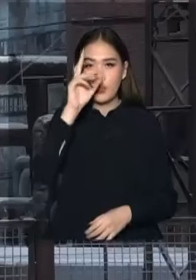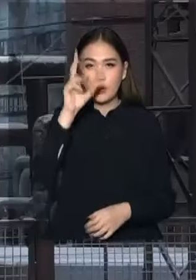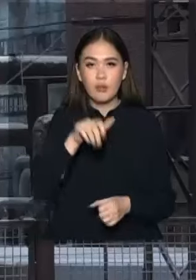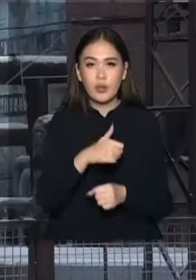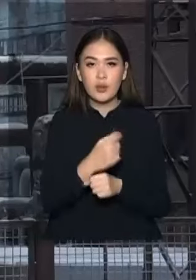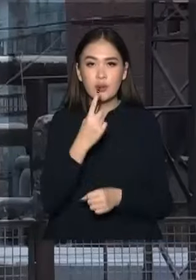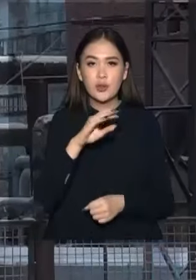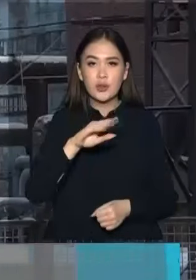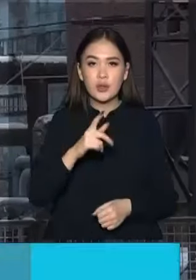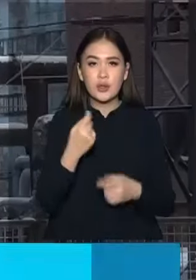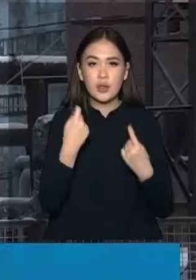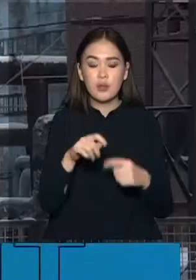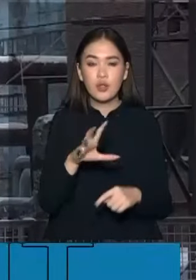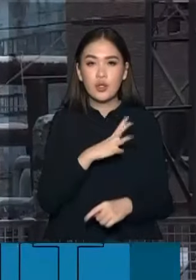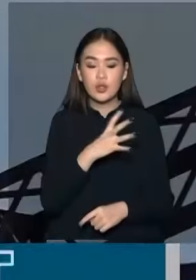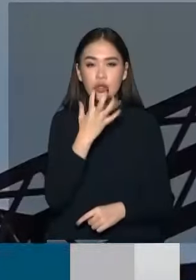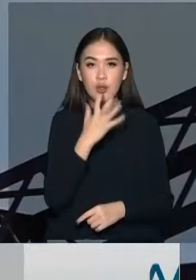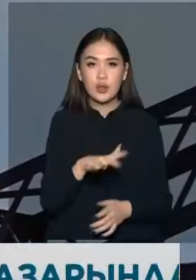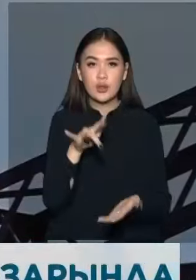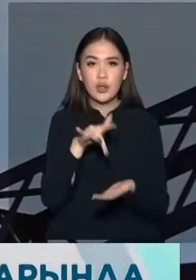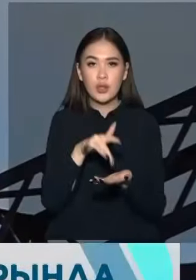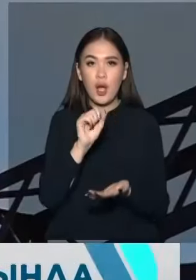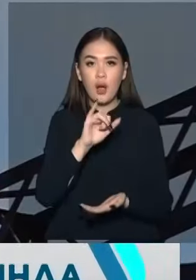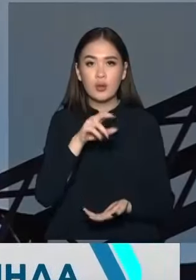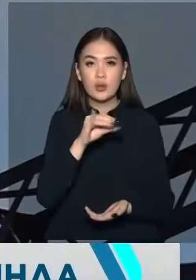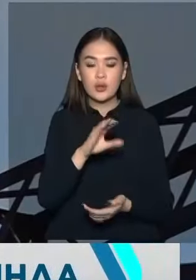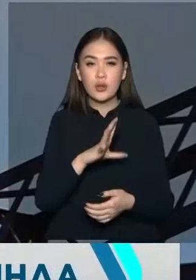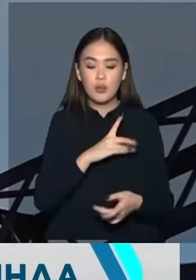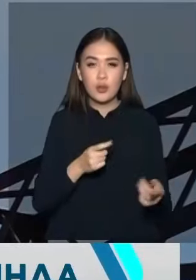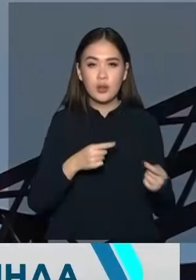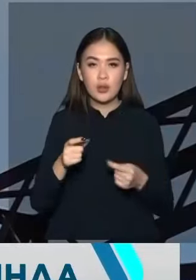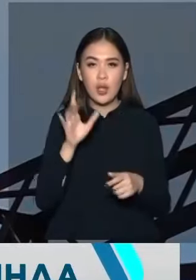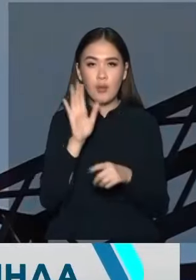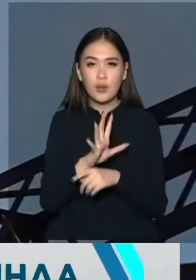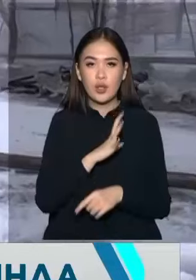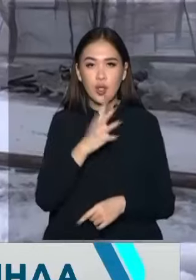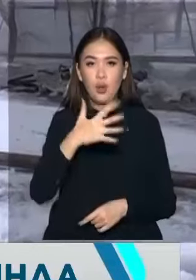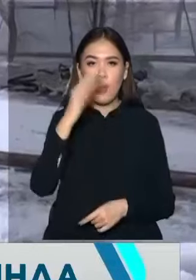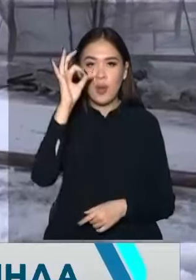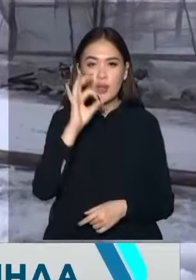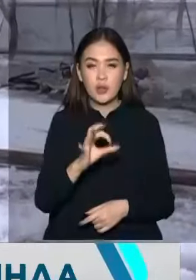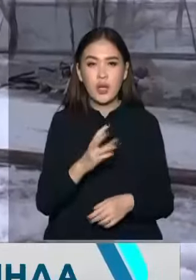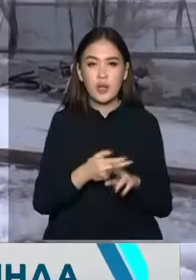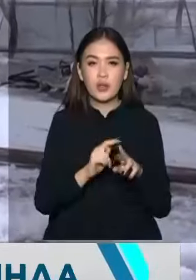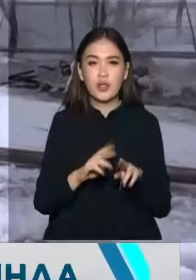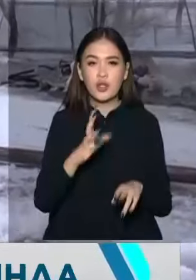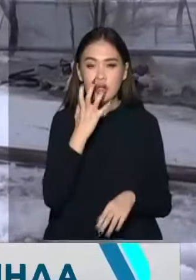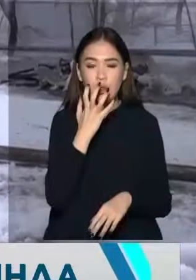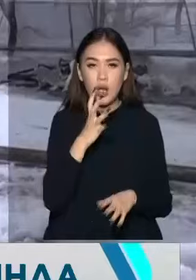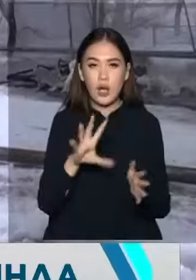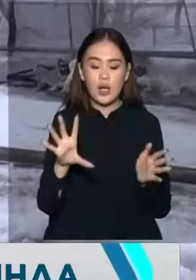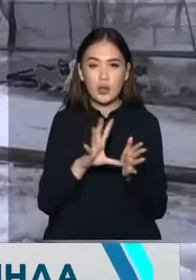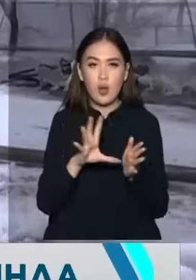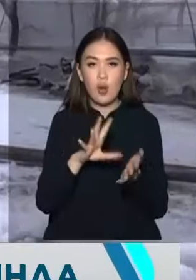бір теңгеге сатпақ болған жылу электр станциясына аудит жүргізу тапсырды. Кәсіпорынның 50% алып, меншік иесіне жылу электр